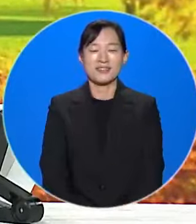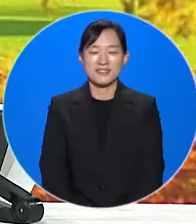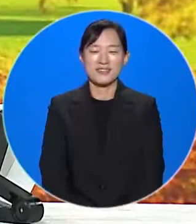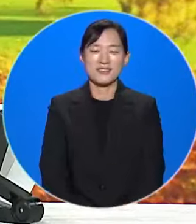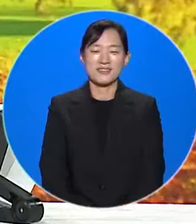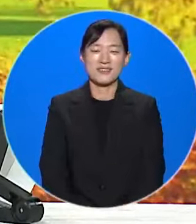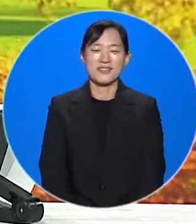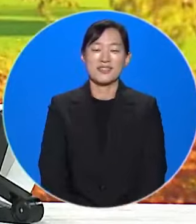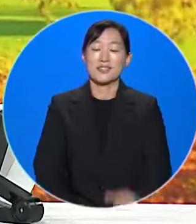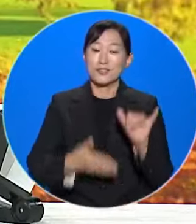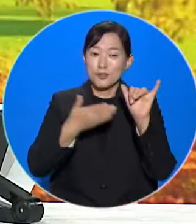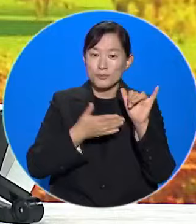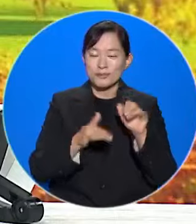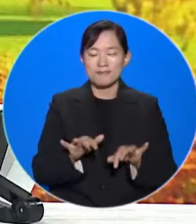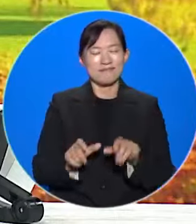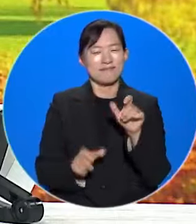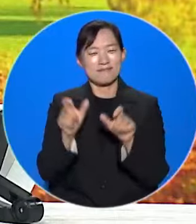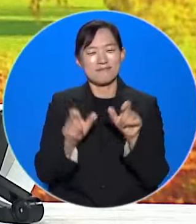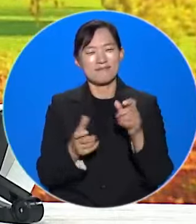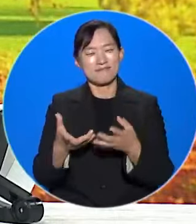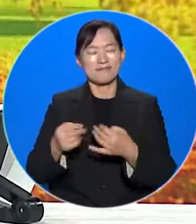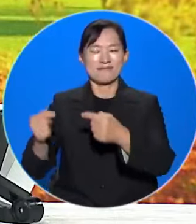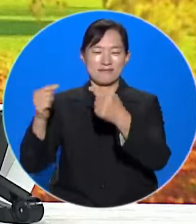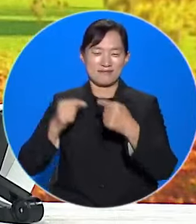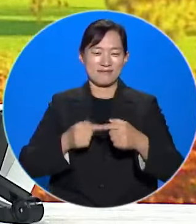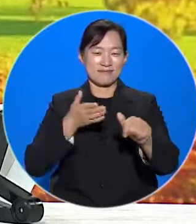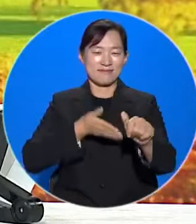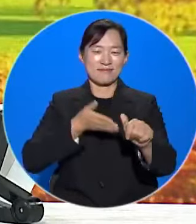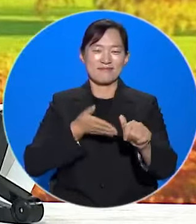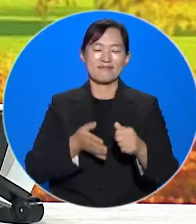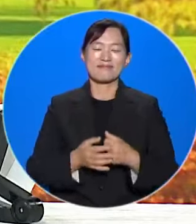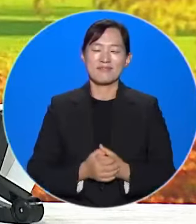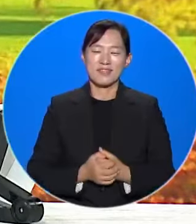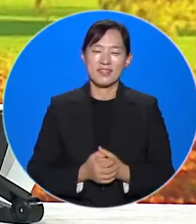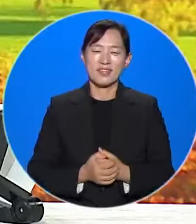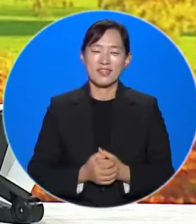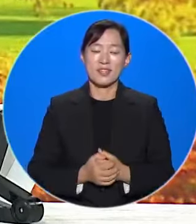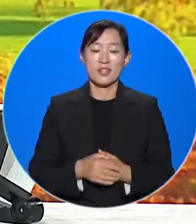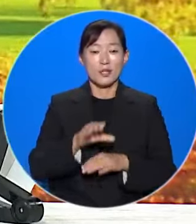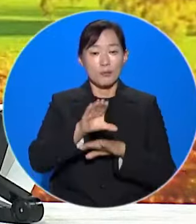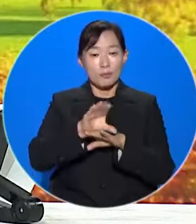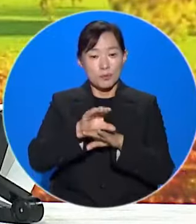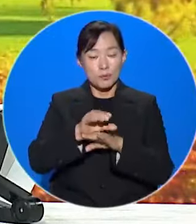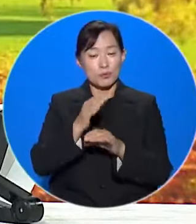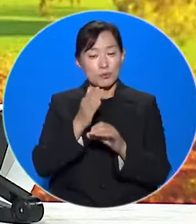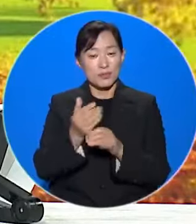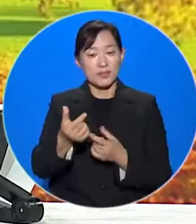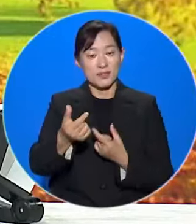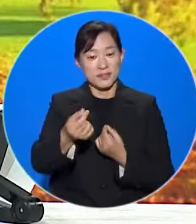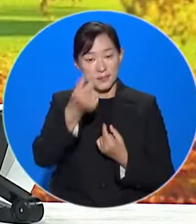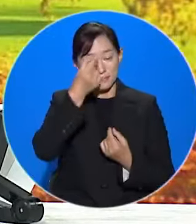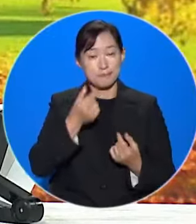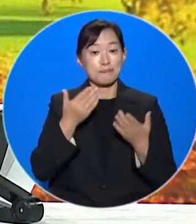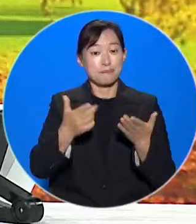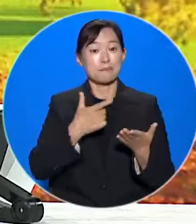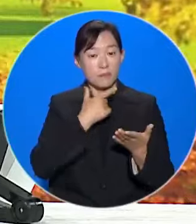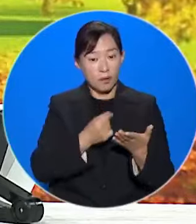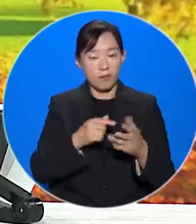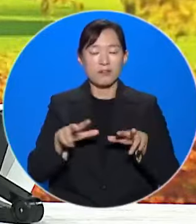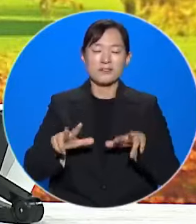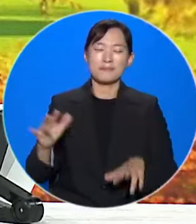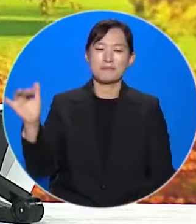가능합니다. 유튜브 실시간 채팅도 함께 참여해 주십시오. 또 방송 중에 함께 기도하기 원하시면